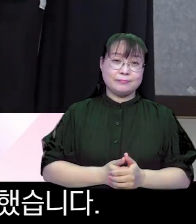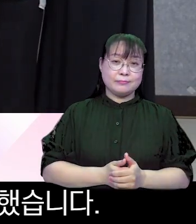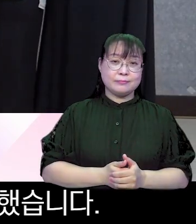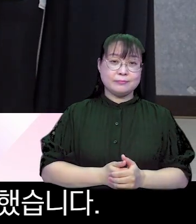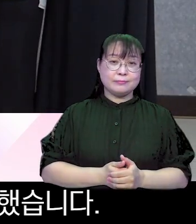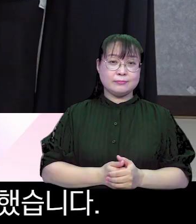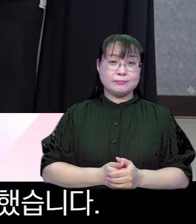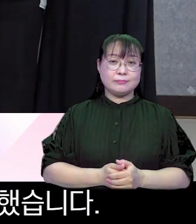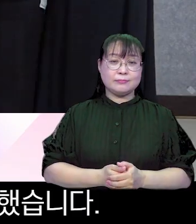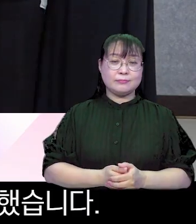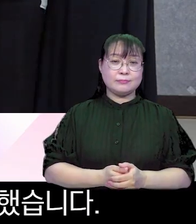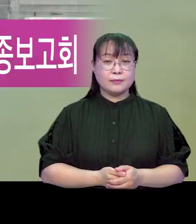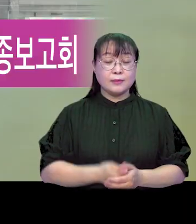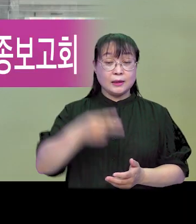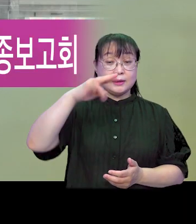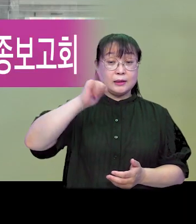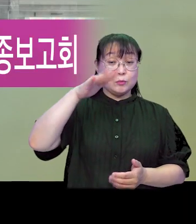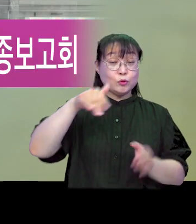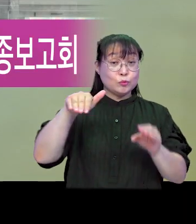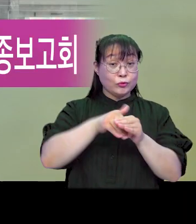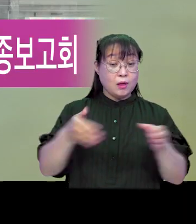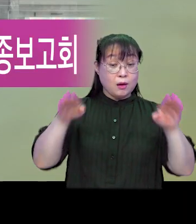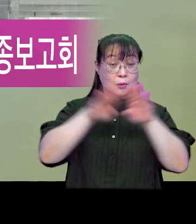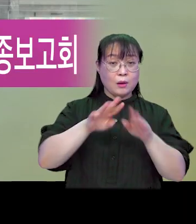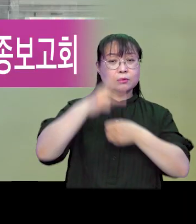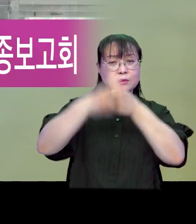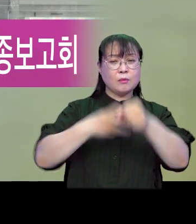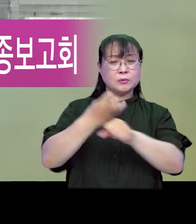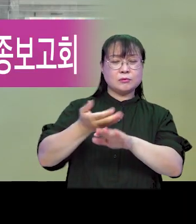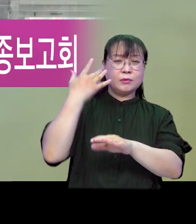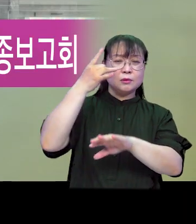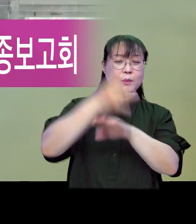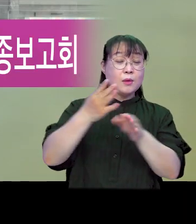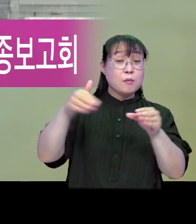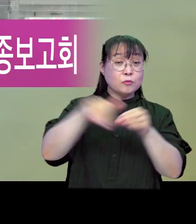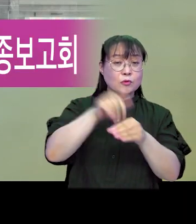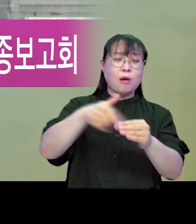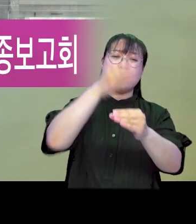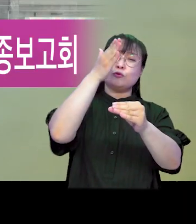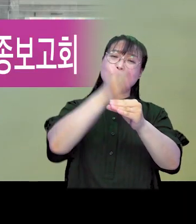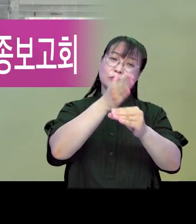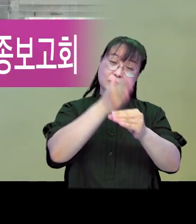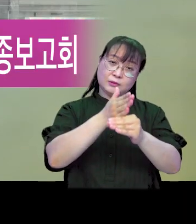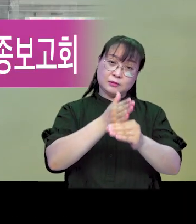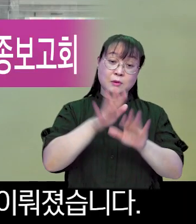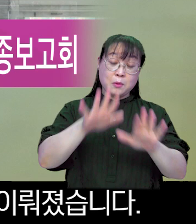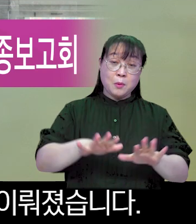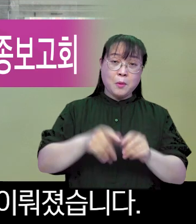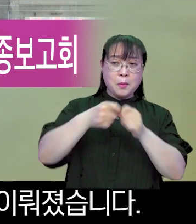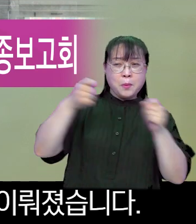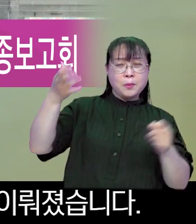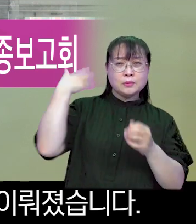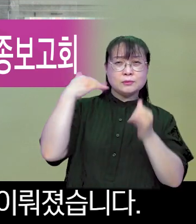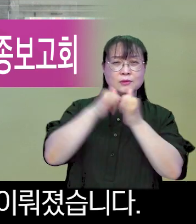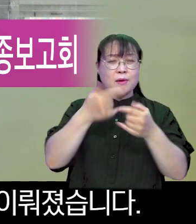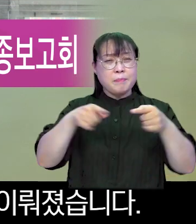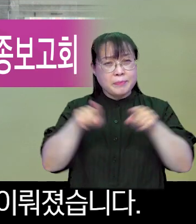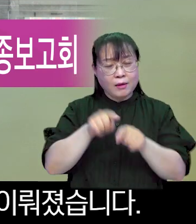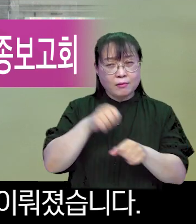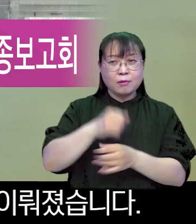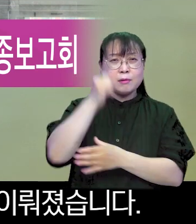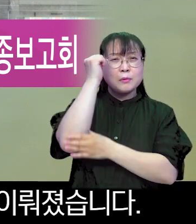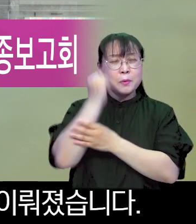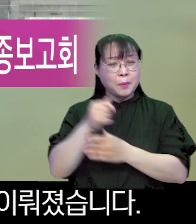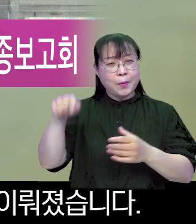감사한 마음을 전했습니다. 신부문화회관은 30년 넘게 천안 문화의 중심이었는데요. 오랜 시간 시민과